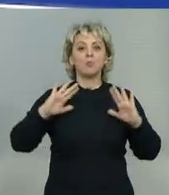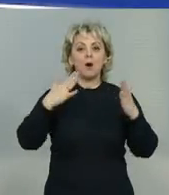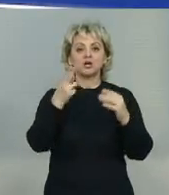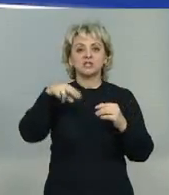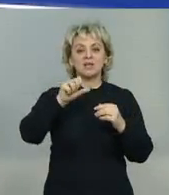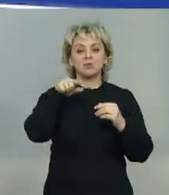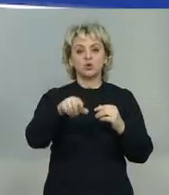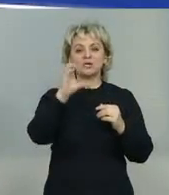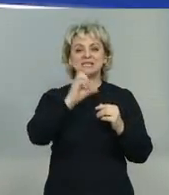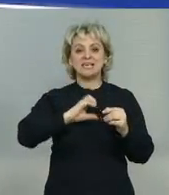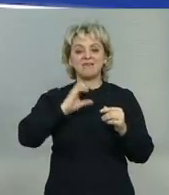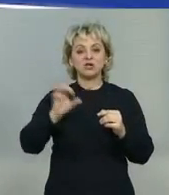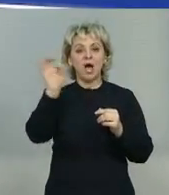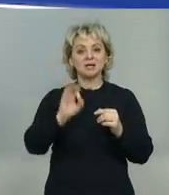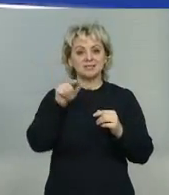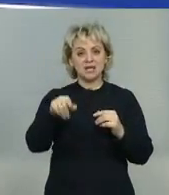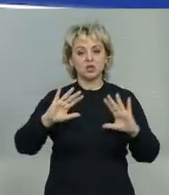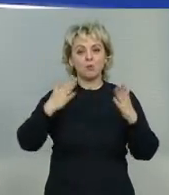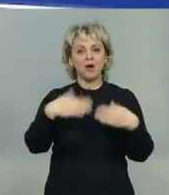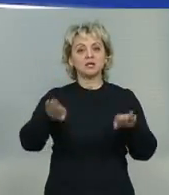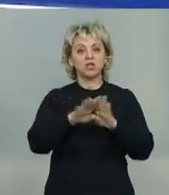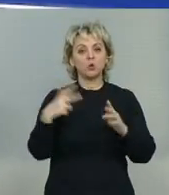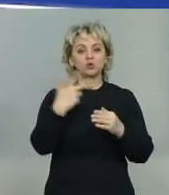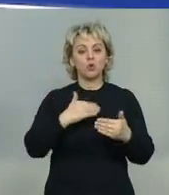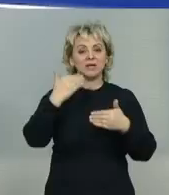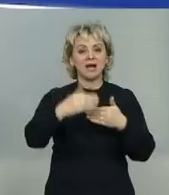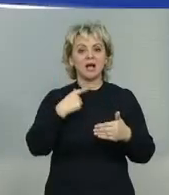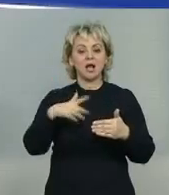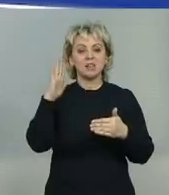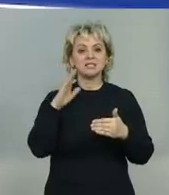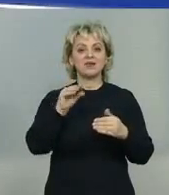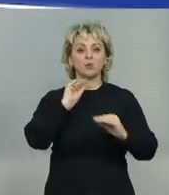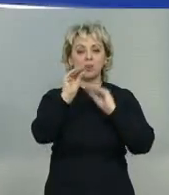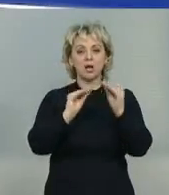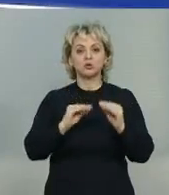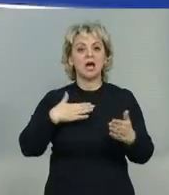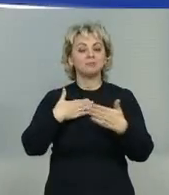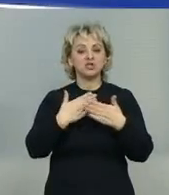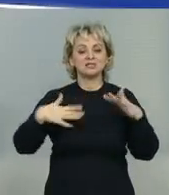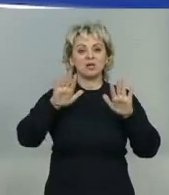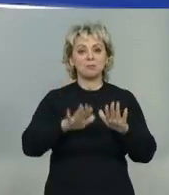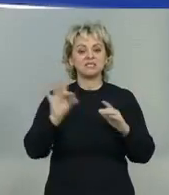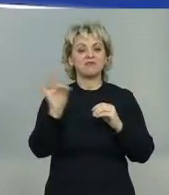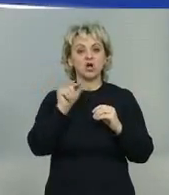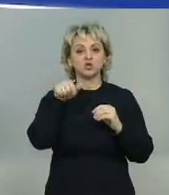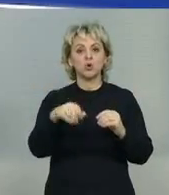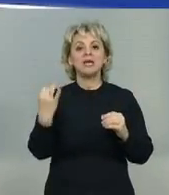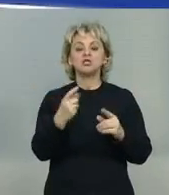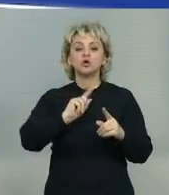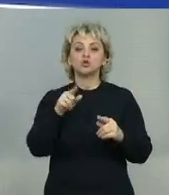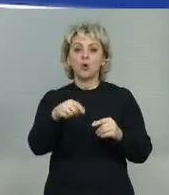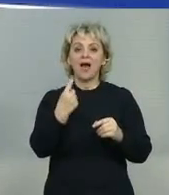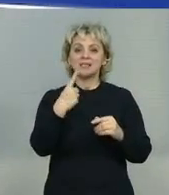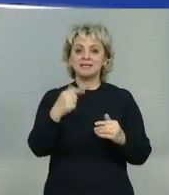Сабино, сквер Северный и Осенний парк. Такова тройка лидеров голосования по благоустройству общественных мест в Ростове. Интересно, что